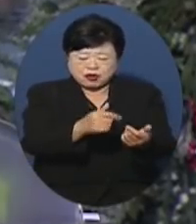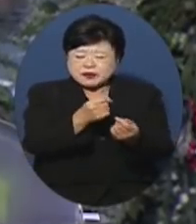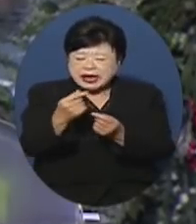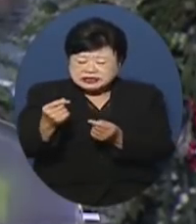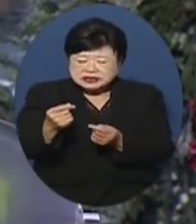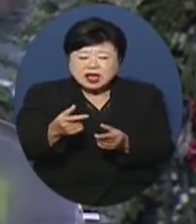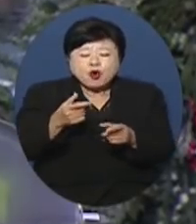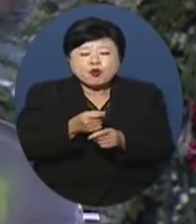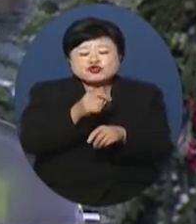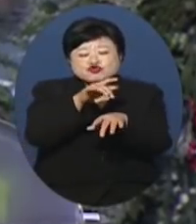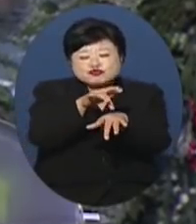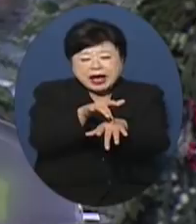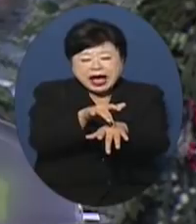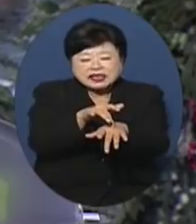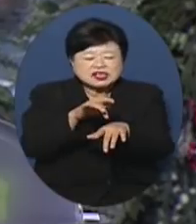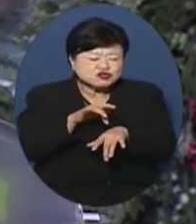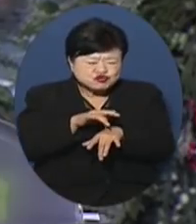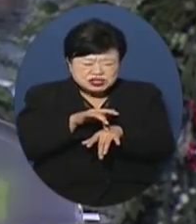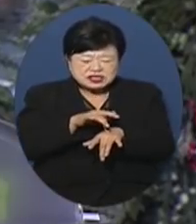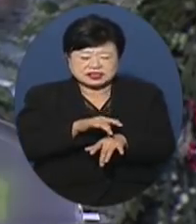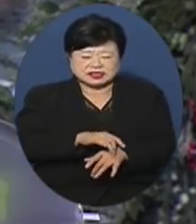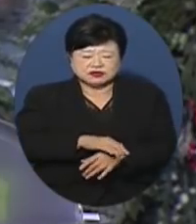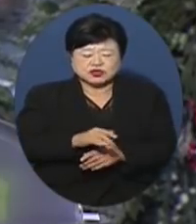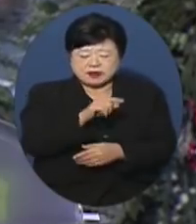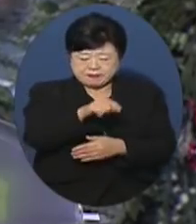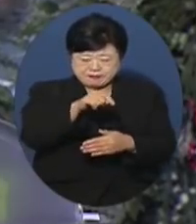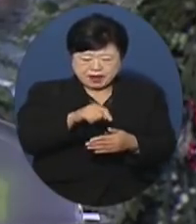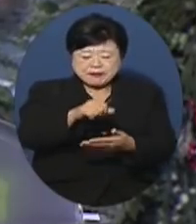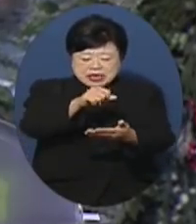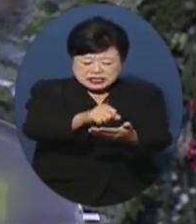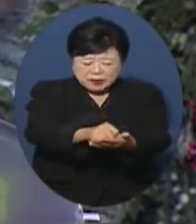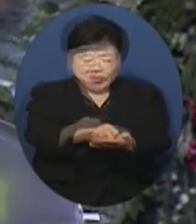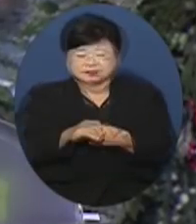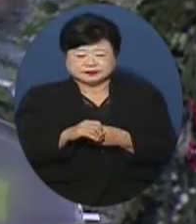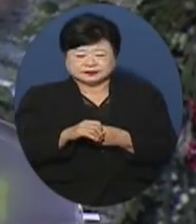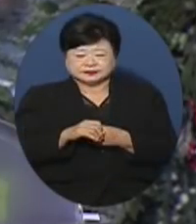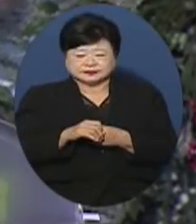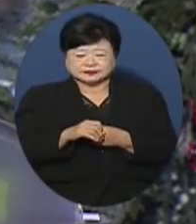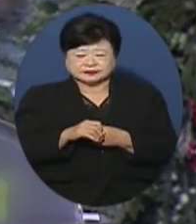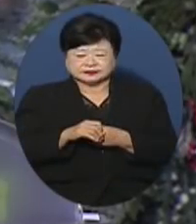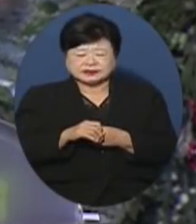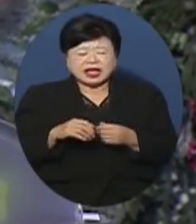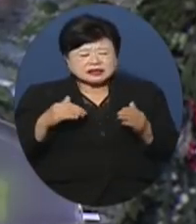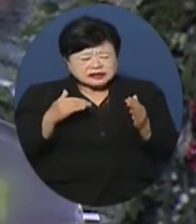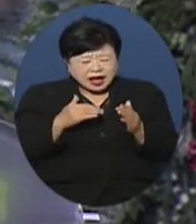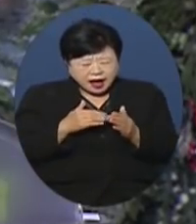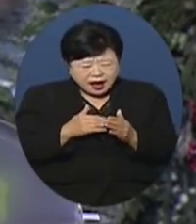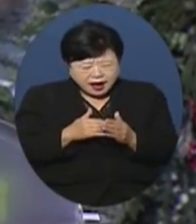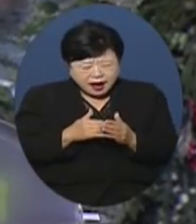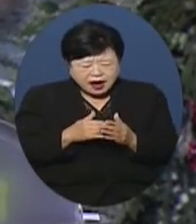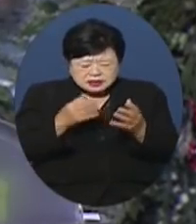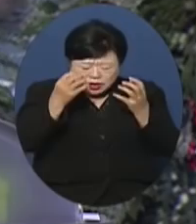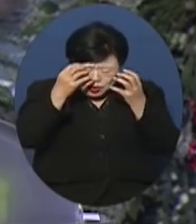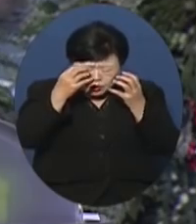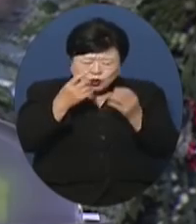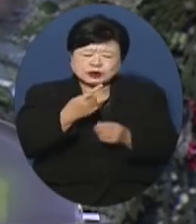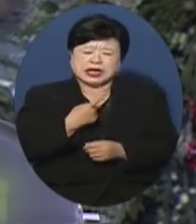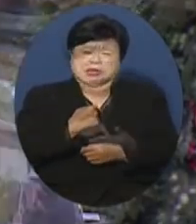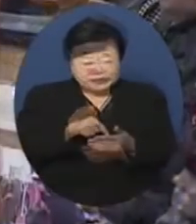같이 원수 마귀 귀신이 우리의 마음을 점령하면 끝까지 고통을